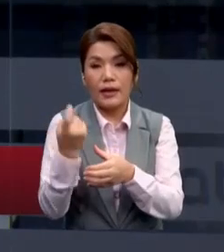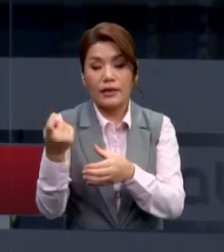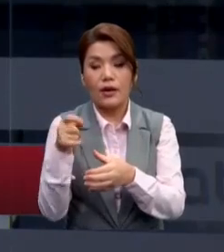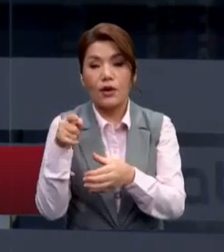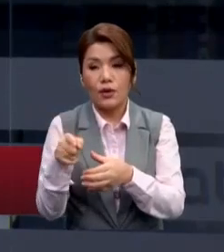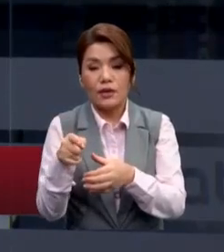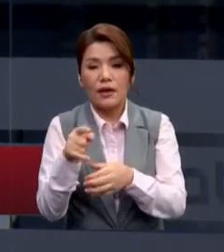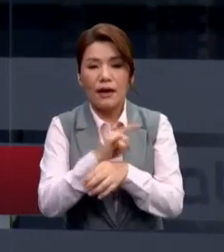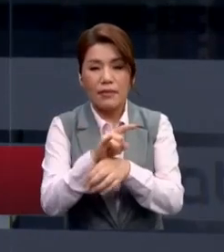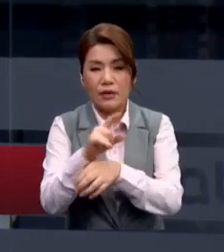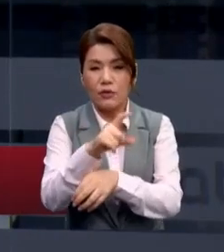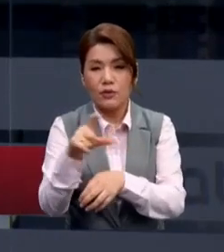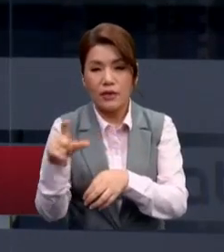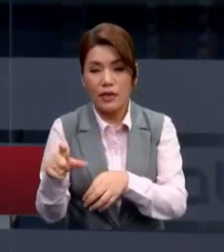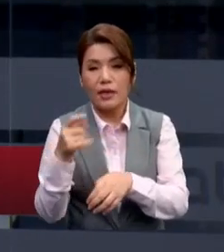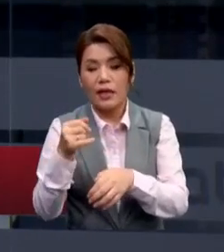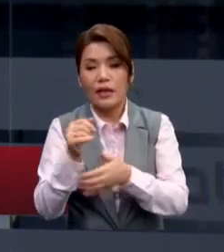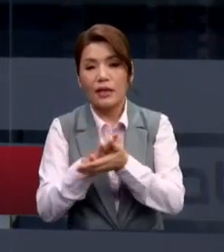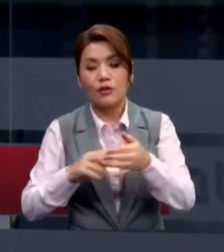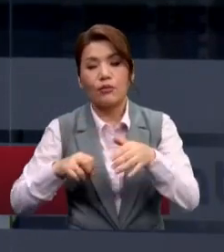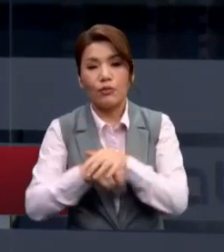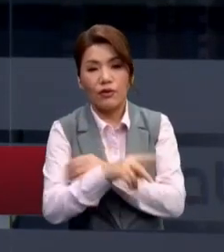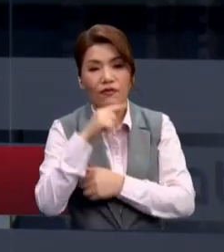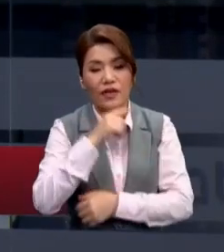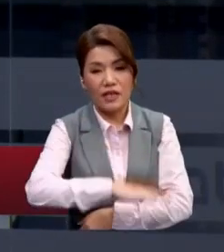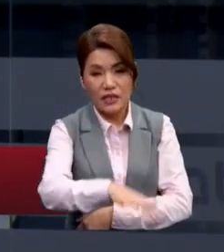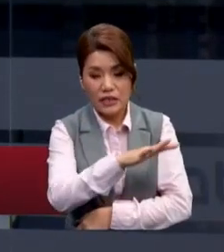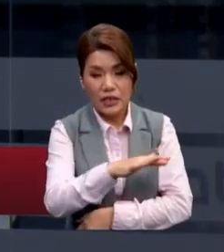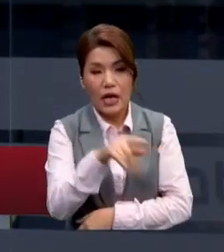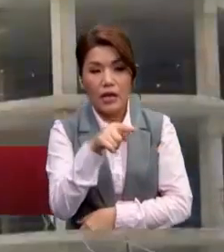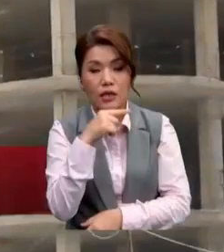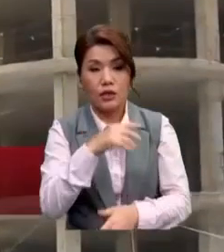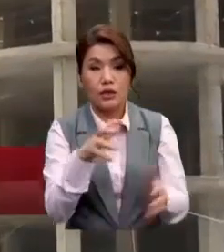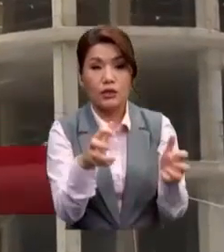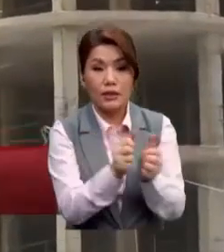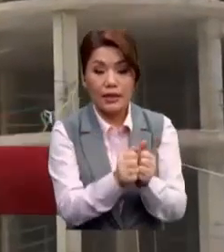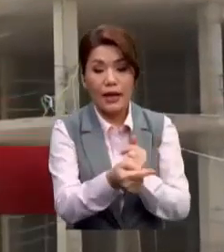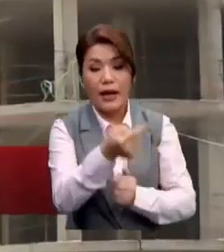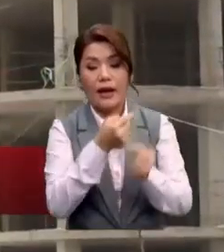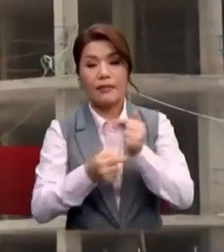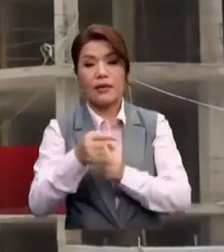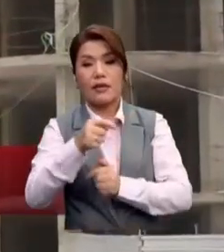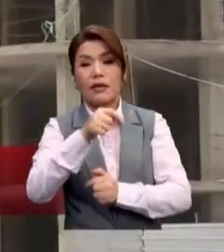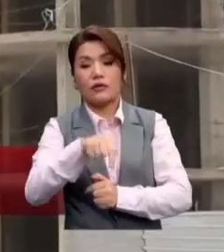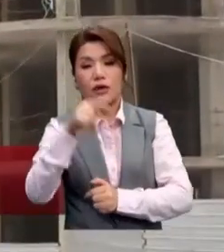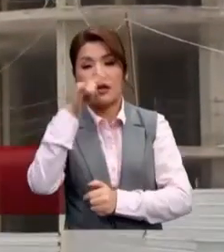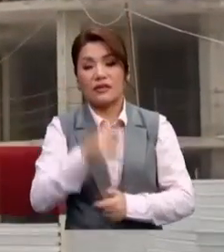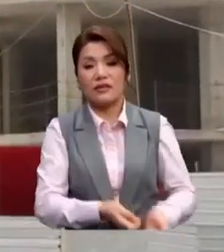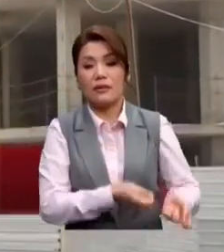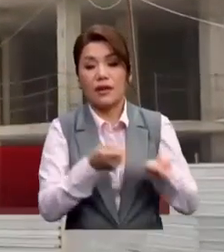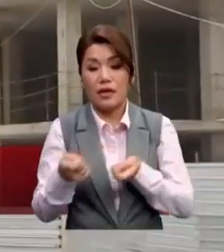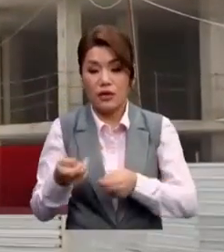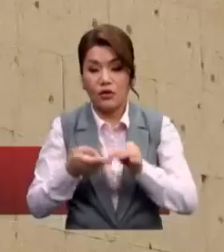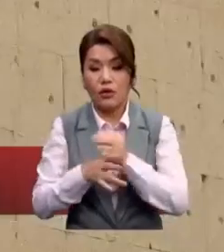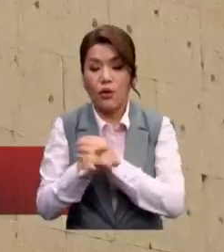қудалау органдары Мәскеуде қолға түсірген, жақын арада елге жібермек. Ол қазір елордада жосықсыз құрылысшы деген күдік келініп, үстінен